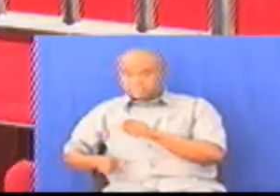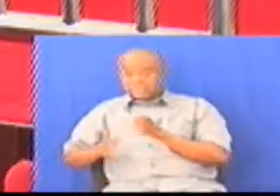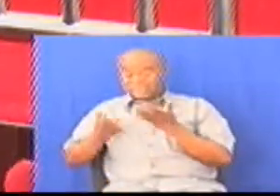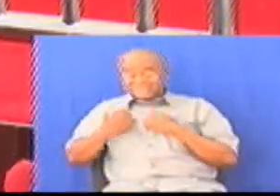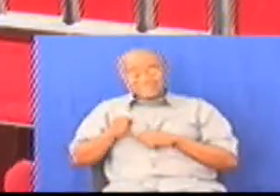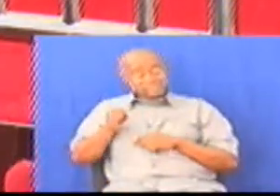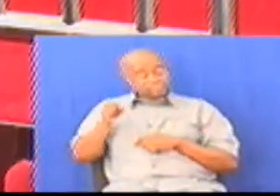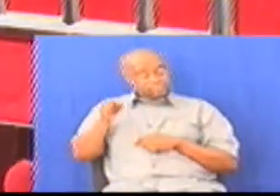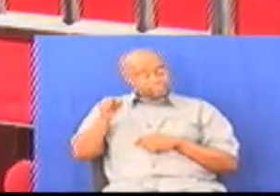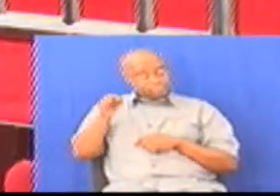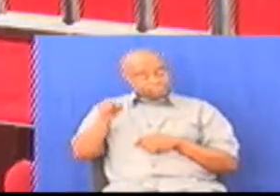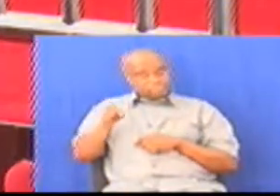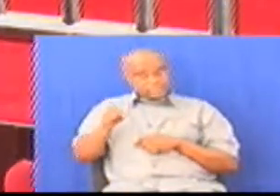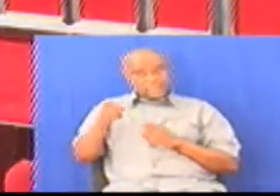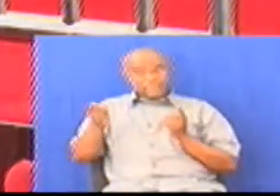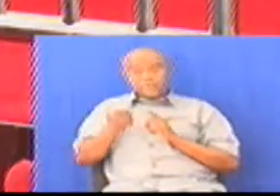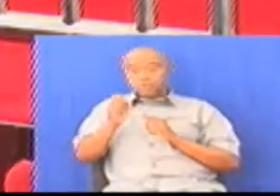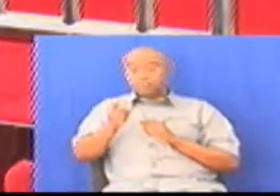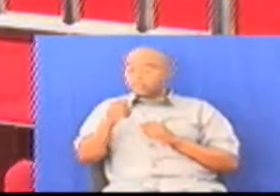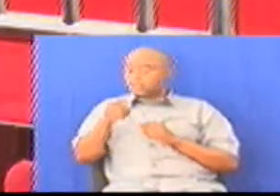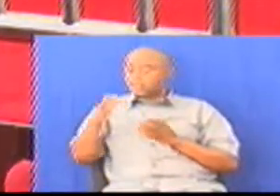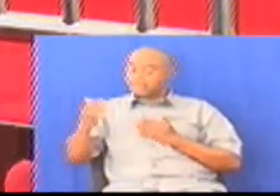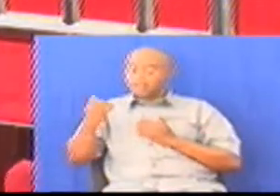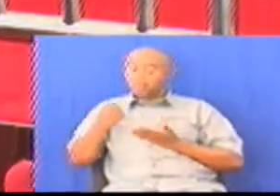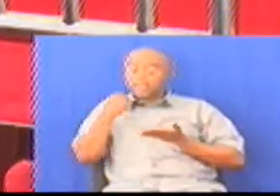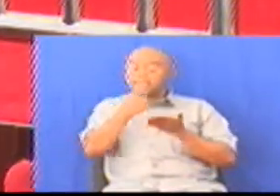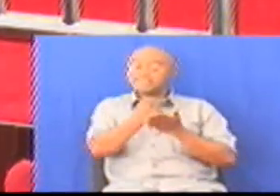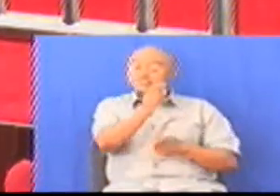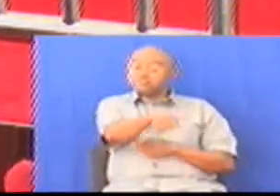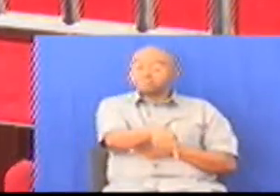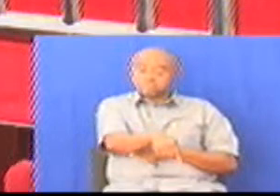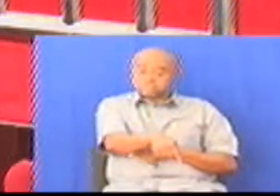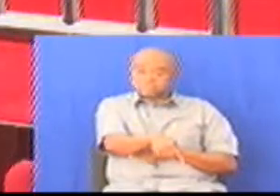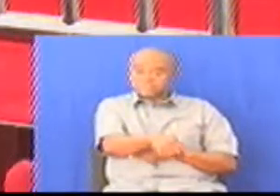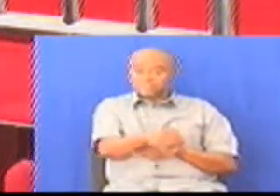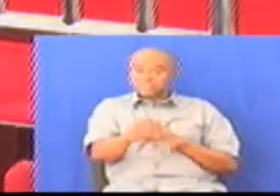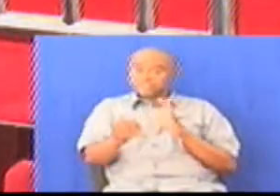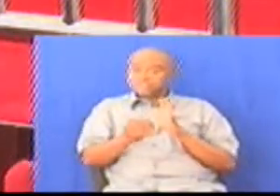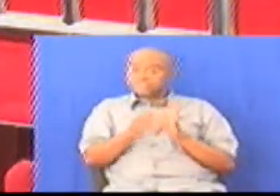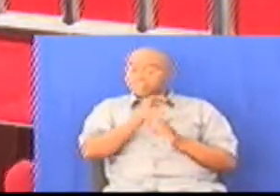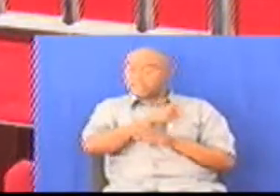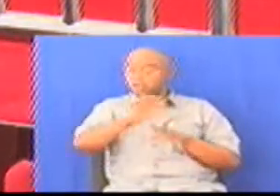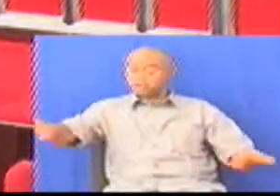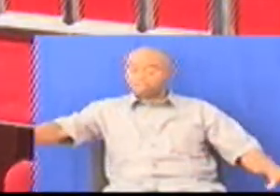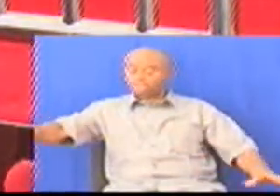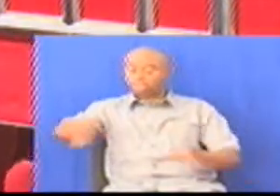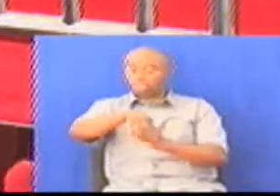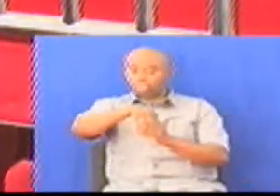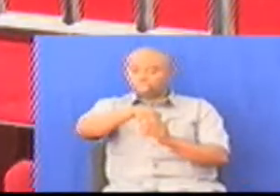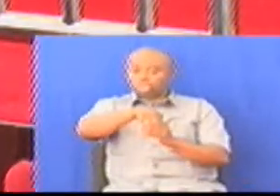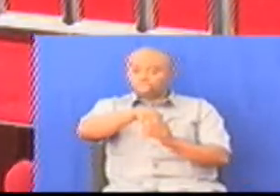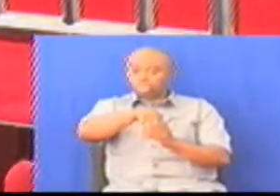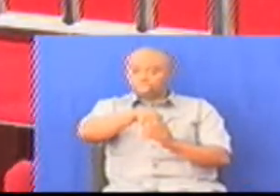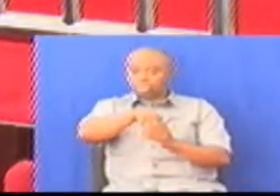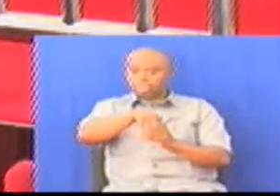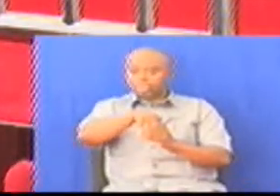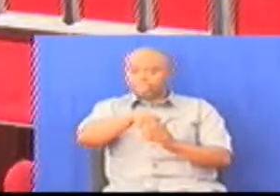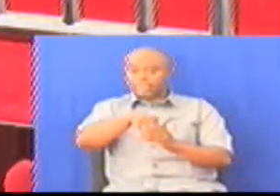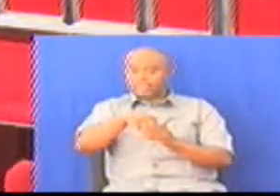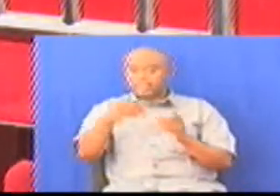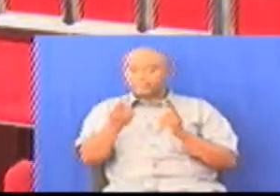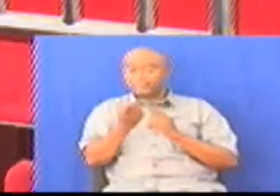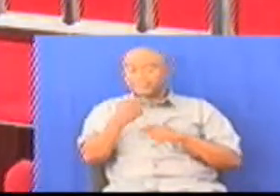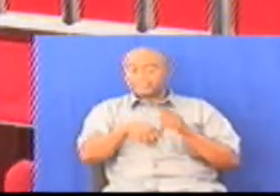pale, na pia kuna mwekezaji ambaye yupo pale ambaye sheria yote imewajumuisha kwa pamoja mpaka kwenye sheria